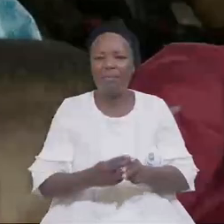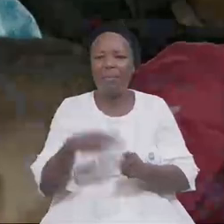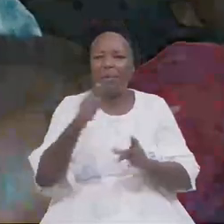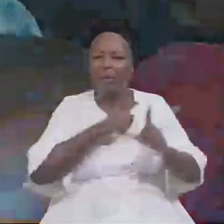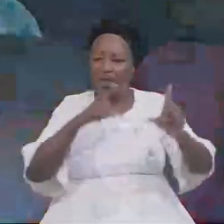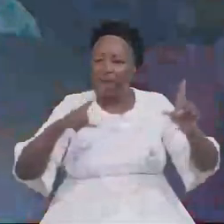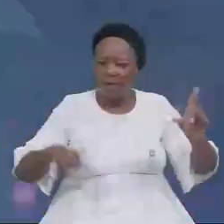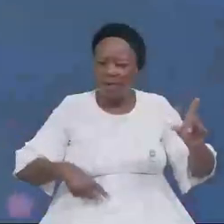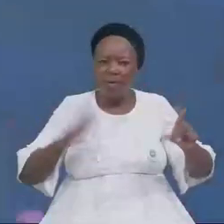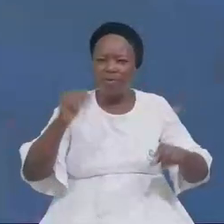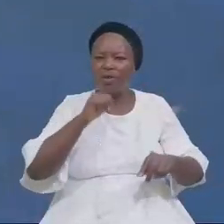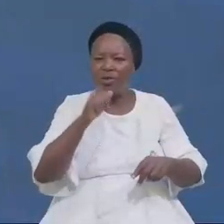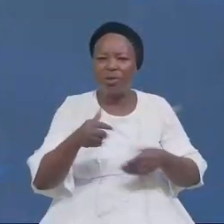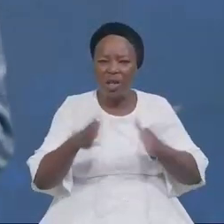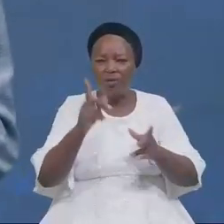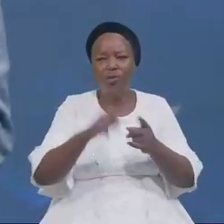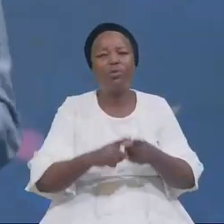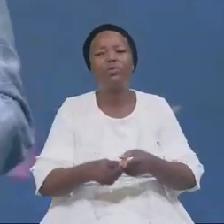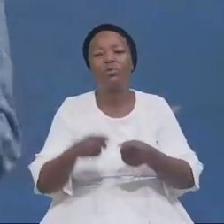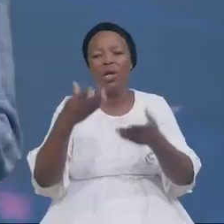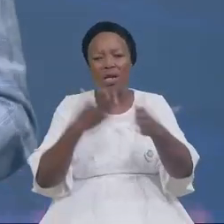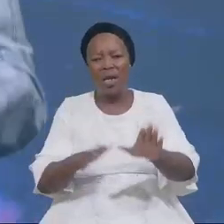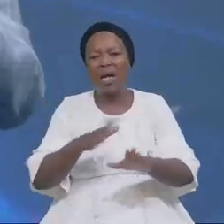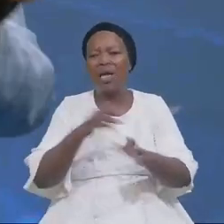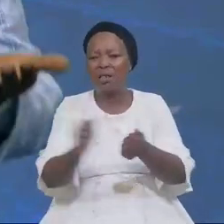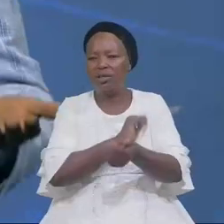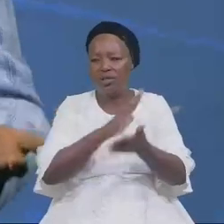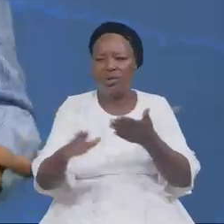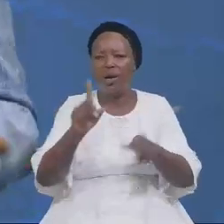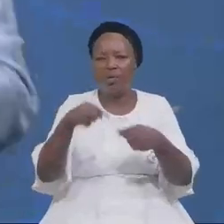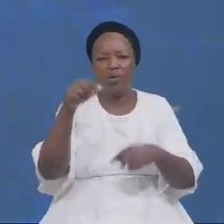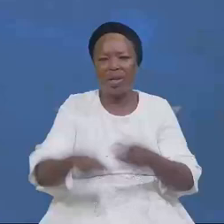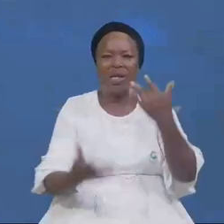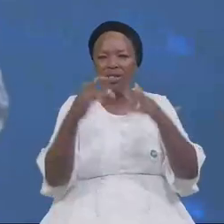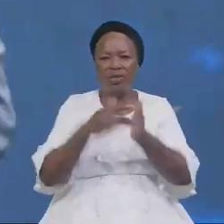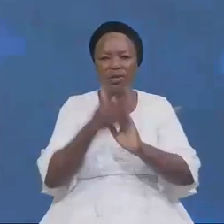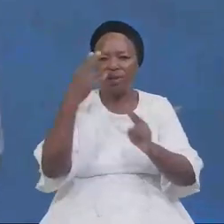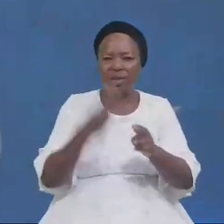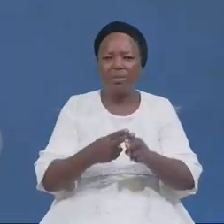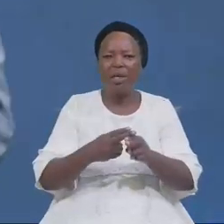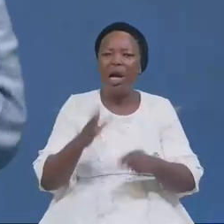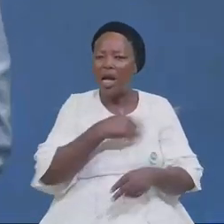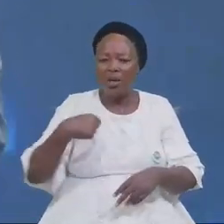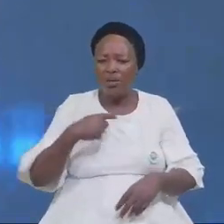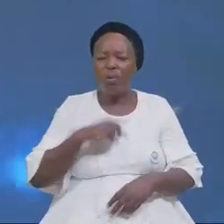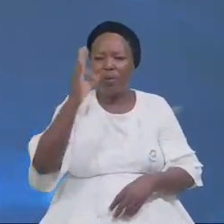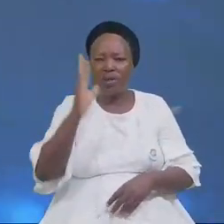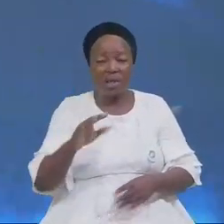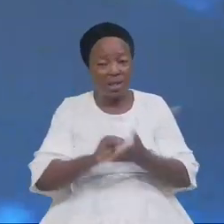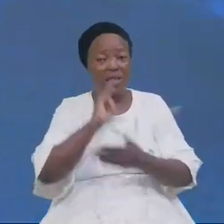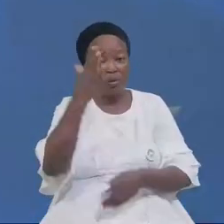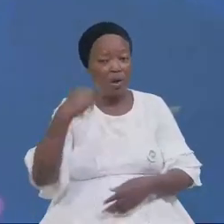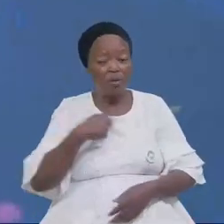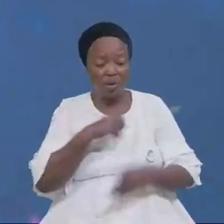Le Seigneur ne vous laissera pas périr. Nous aussi, prédicateurs, c'est pourquoi nous sommes venus. C'est pourquoi je suis arrivé ici. Ce n'est pas pour